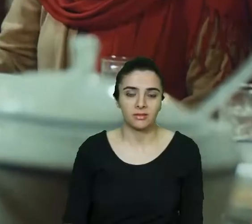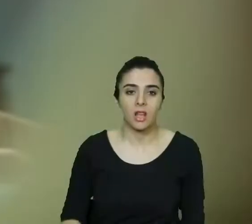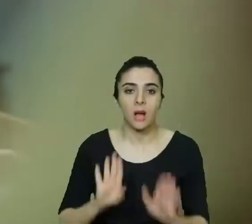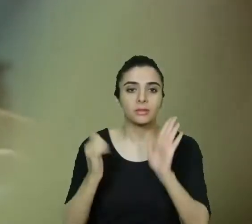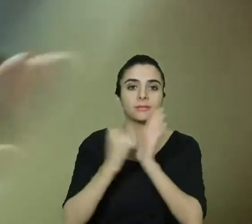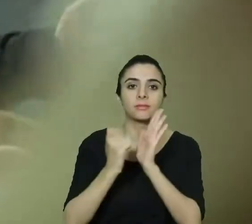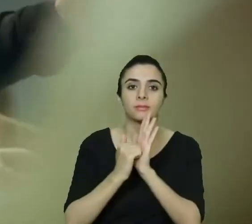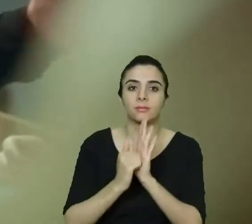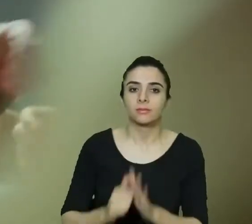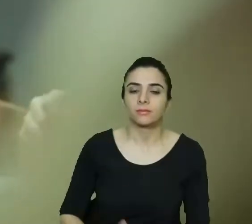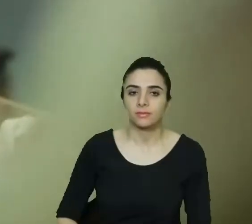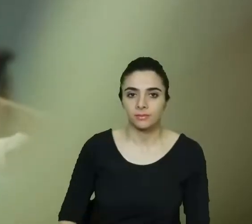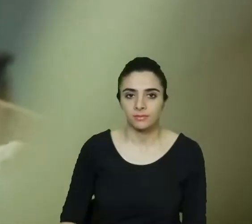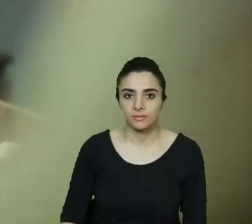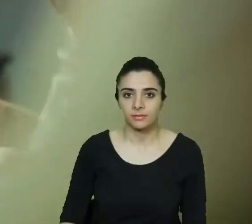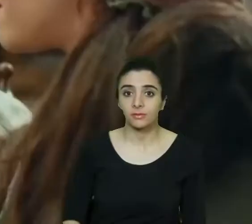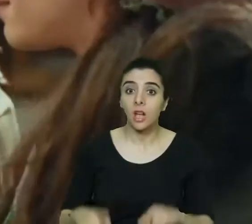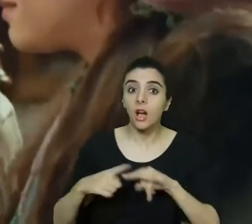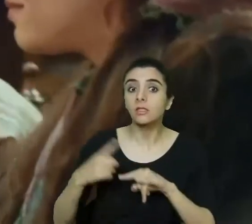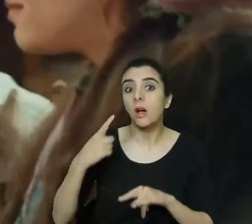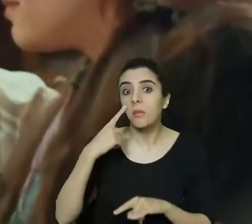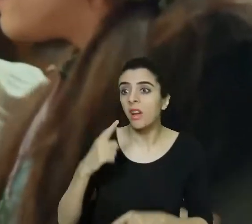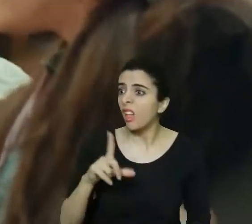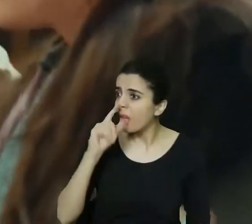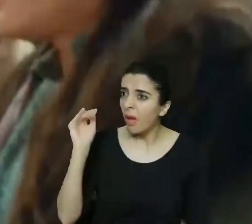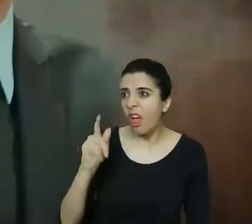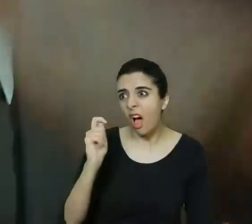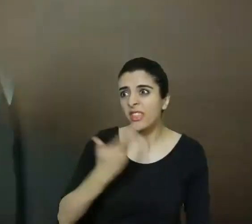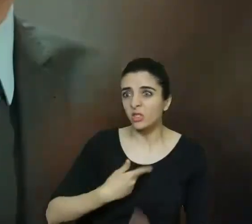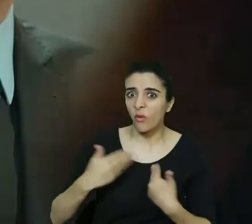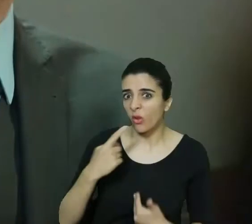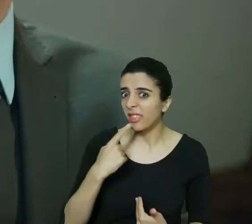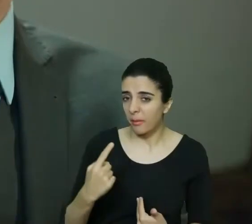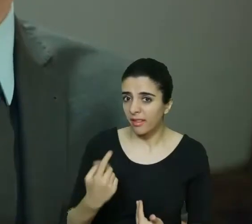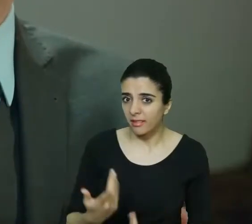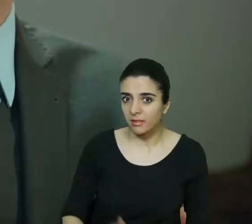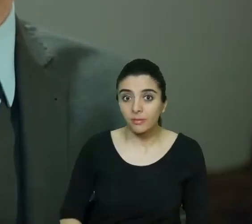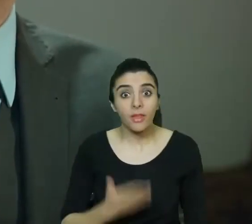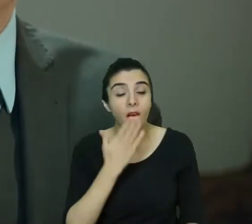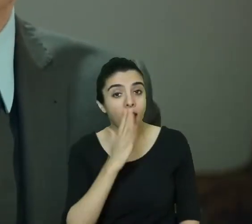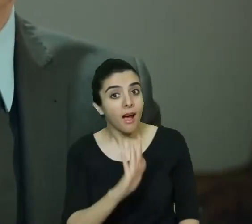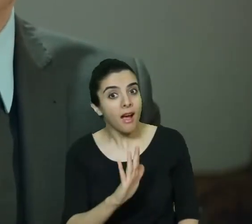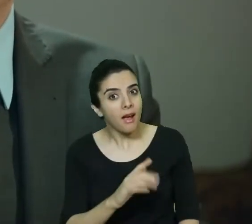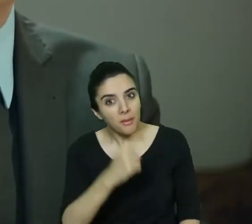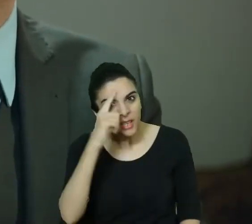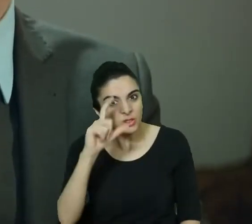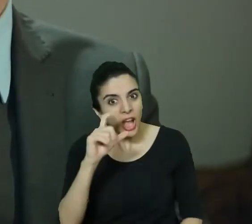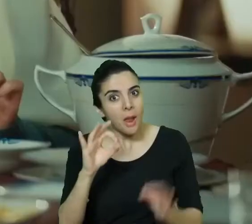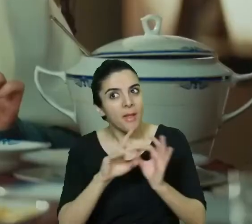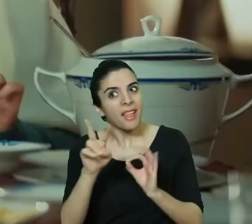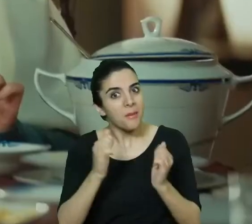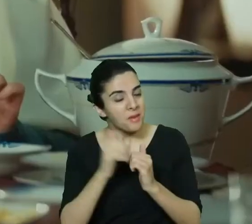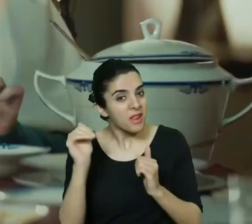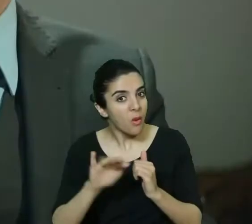güldü. Hasan Ali. Kaynanası seviye kimse artık. Ah, ister misiniz Cahit'le Berat Hanım